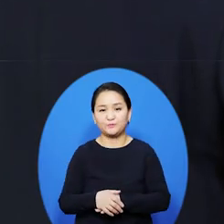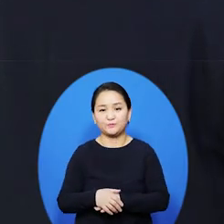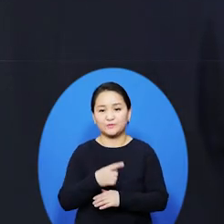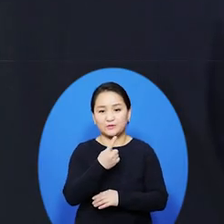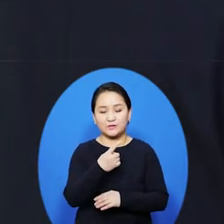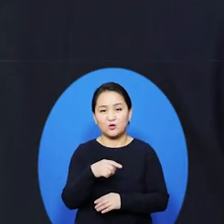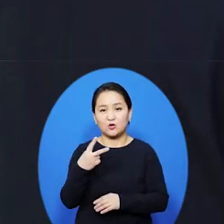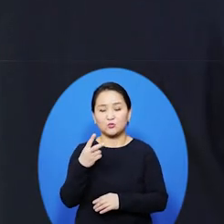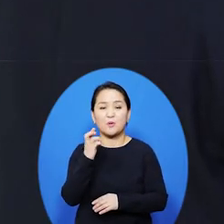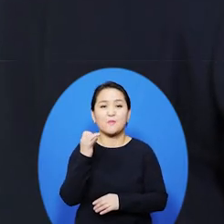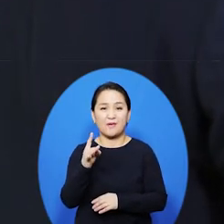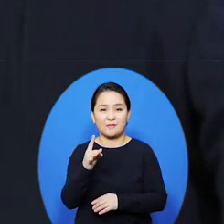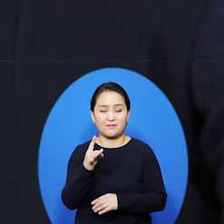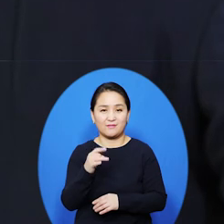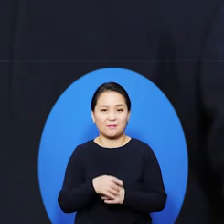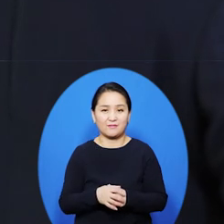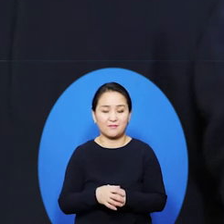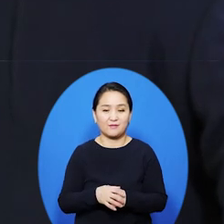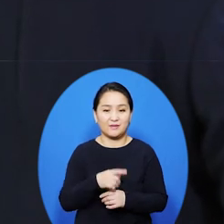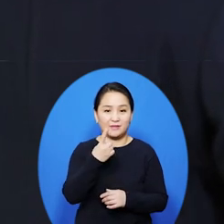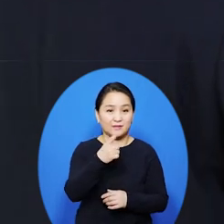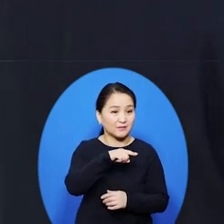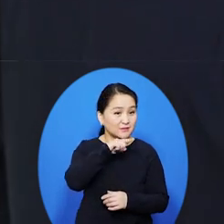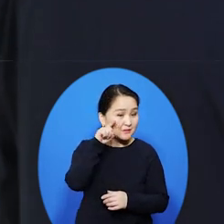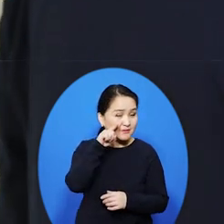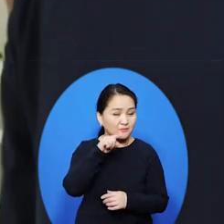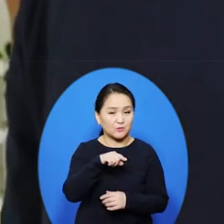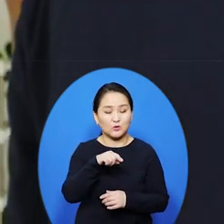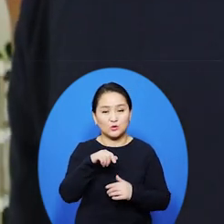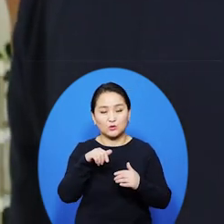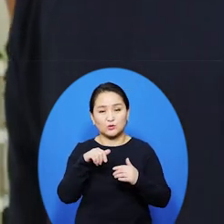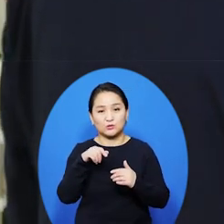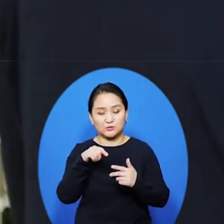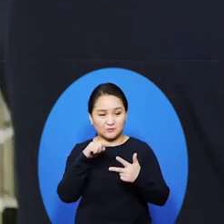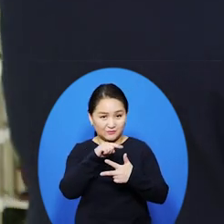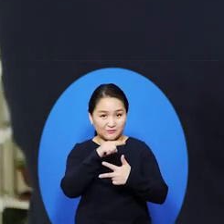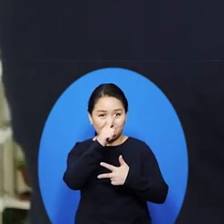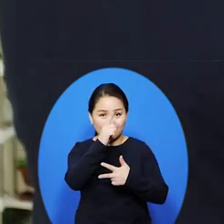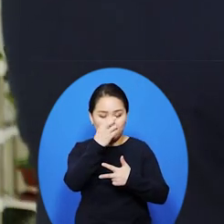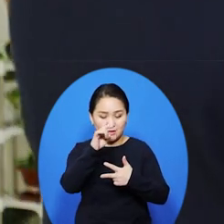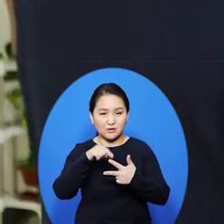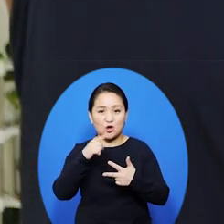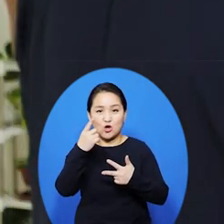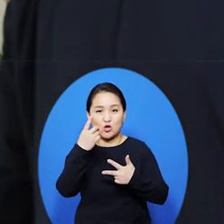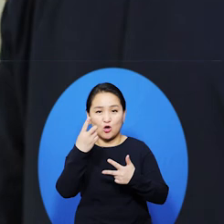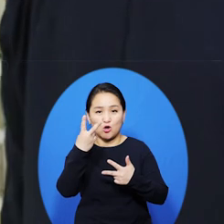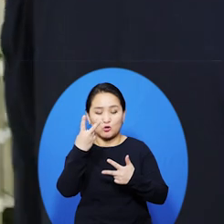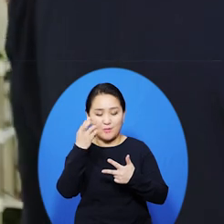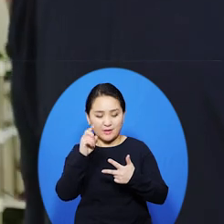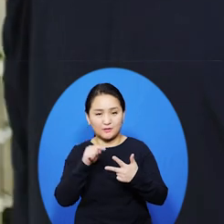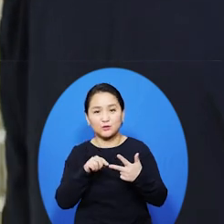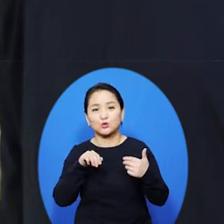1-2 дор байр хэвчилсэн. За нэг залуус бол тусаа байр хэвчилсэн. Тэгээ ерөнхийдөө энэ залуучуудыг бол